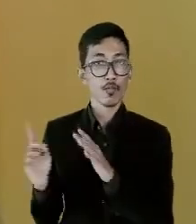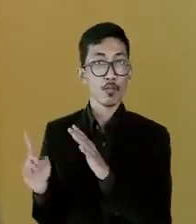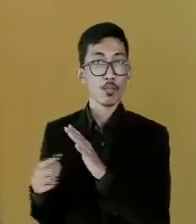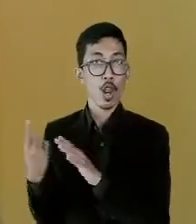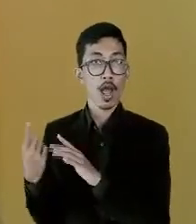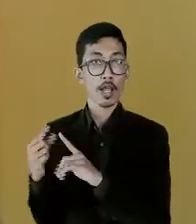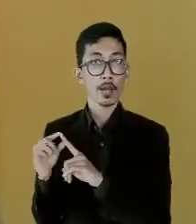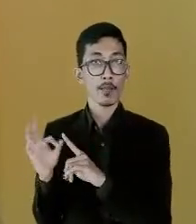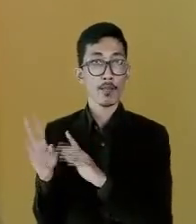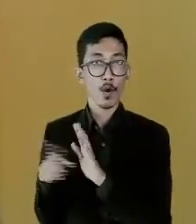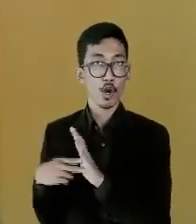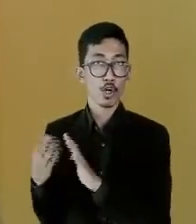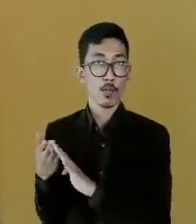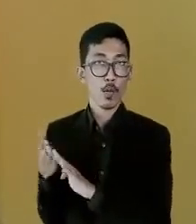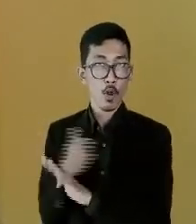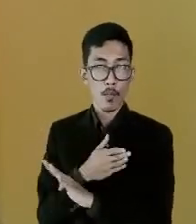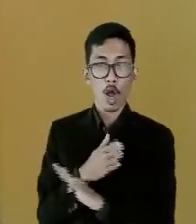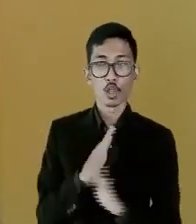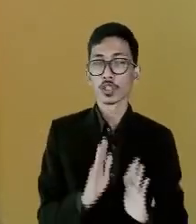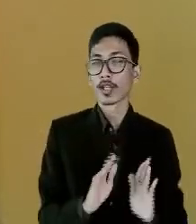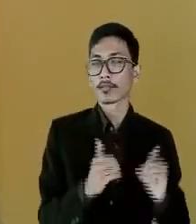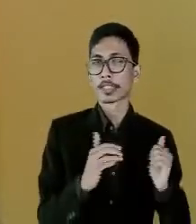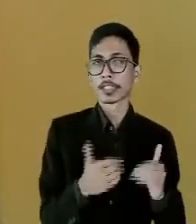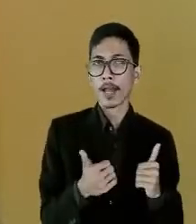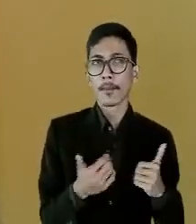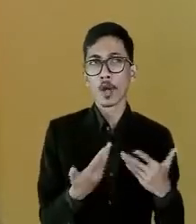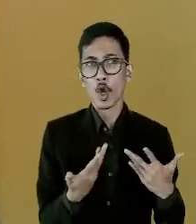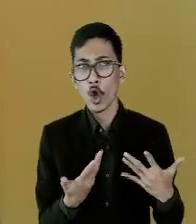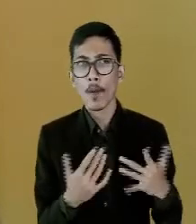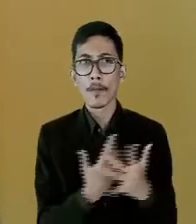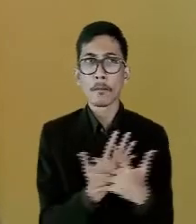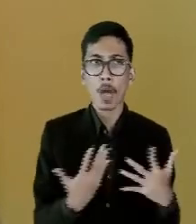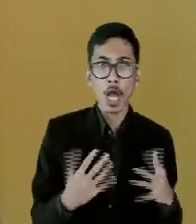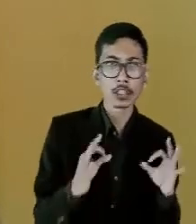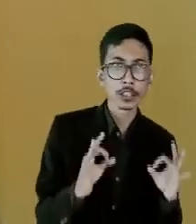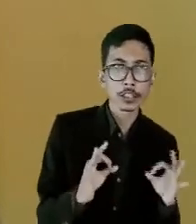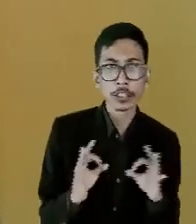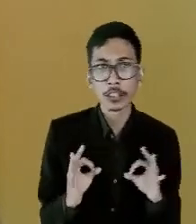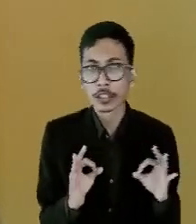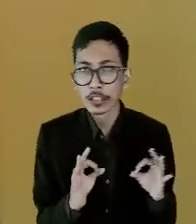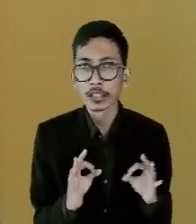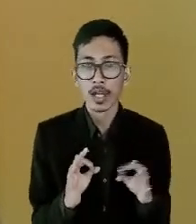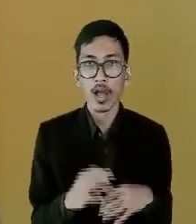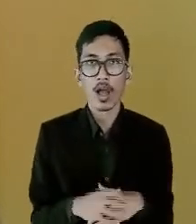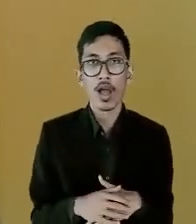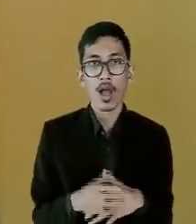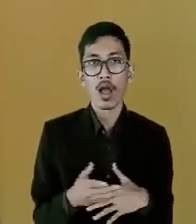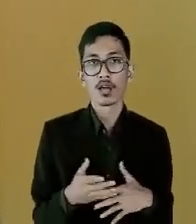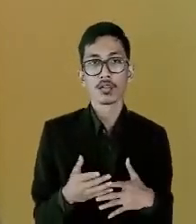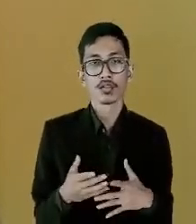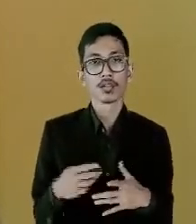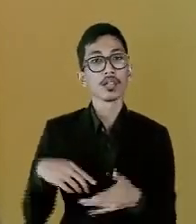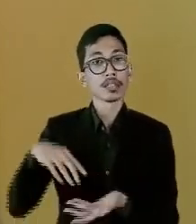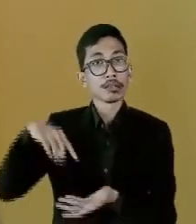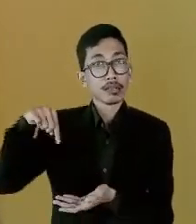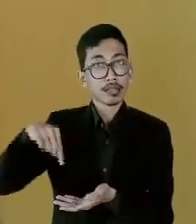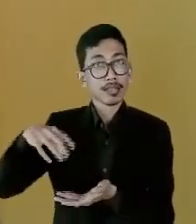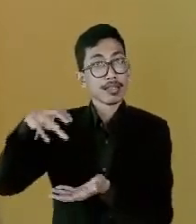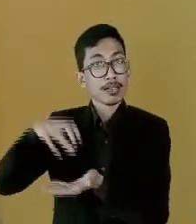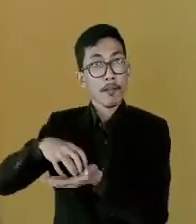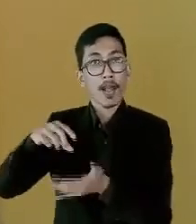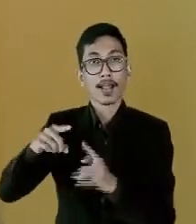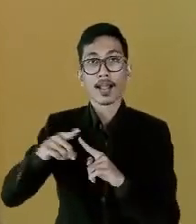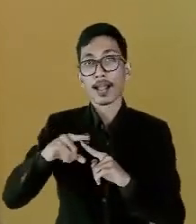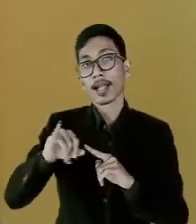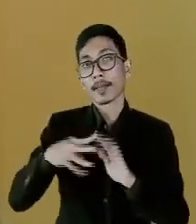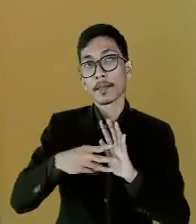Dan saat ini di Kabupaten Mimika, kami ada dalam kondisi yang aman,